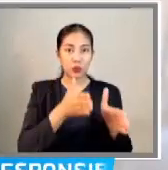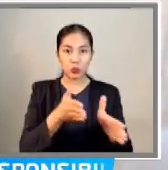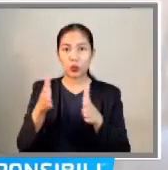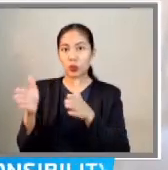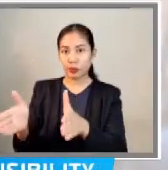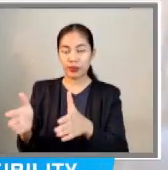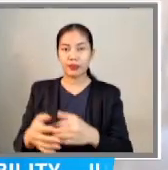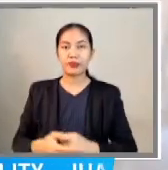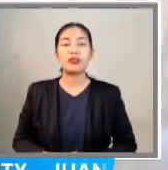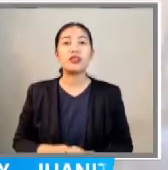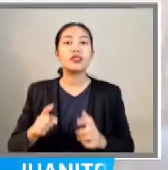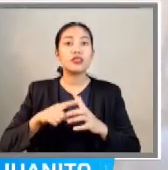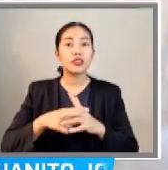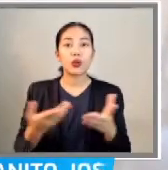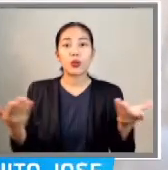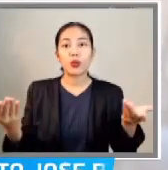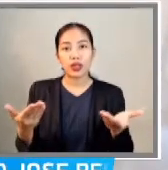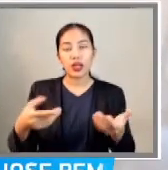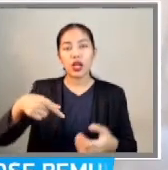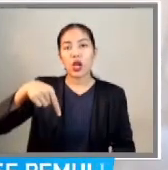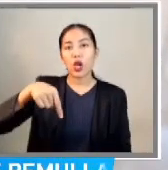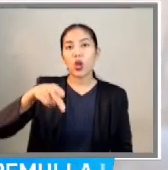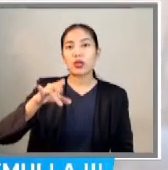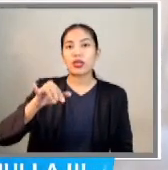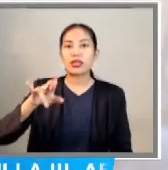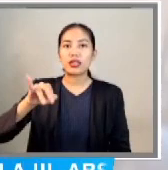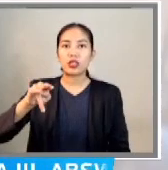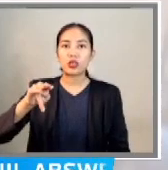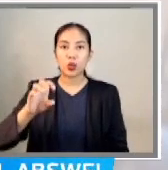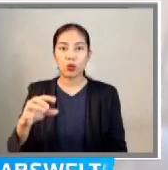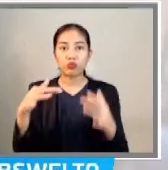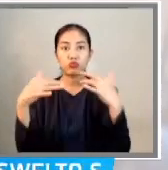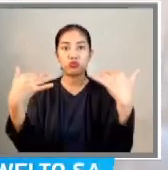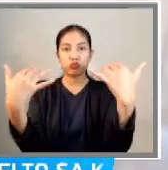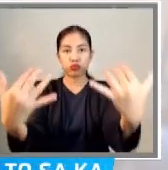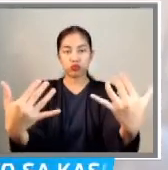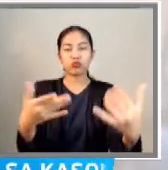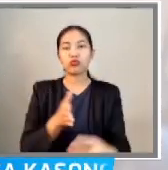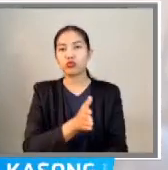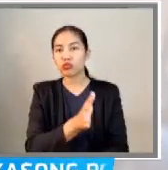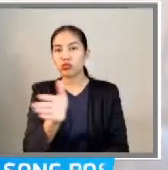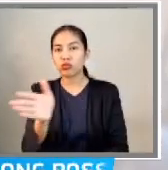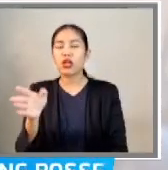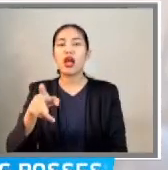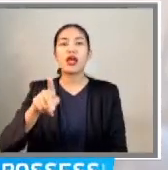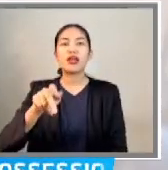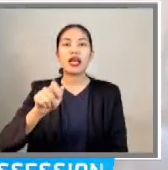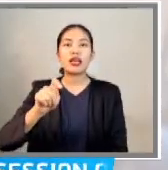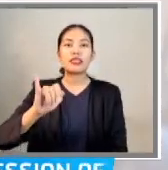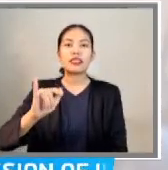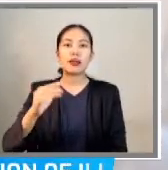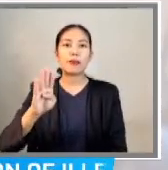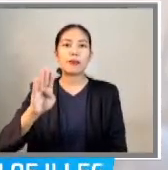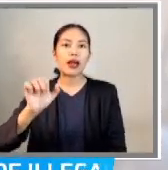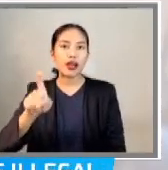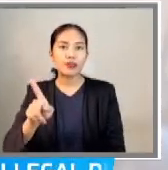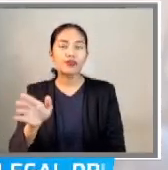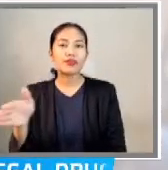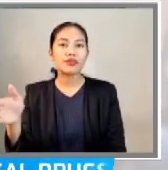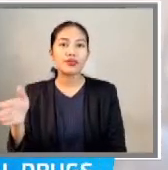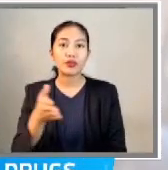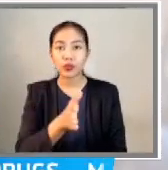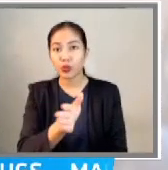Magsisimula yan sa Quirino Grandstand, kakanan sa Katigbak, kaliwa sa Padre Burgos, pa Jones Bridge, kakanan ulit sa bandang Dasmariñas